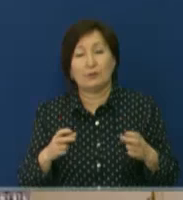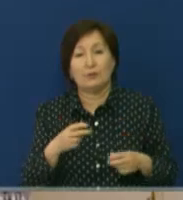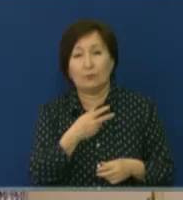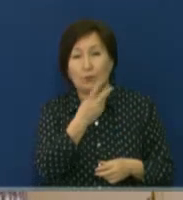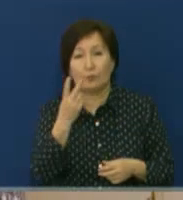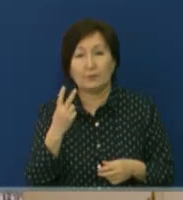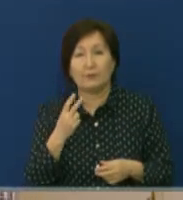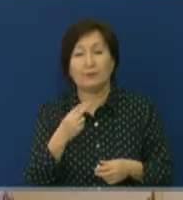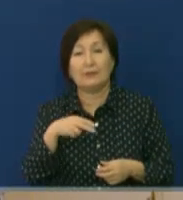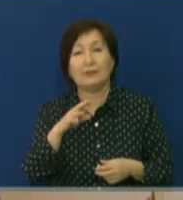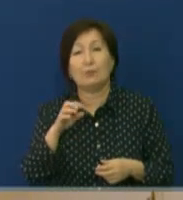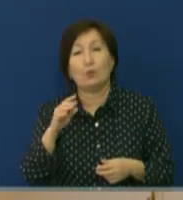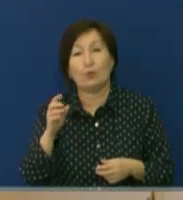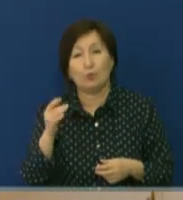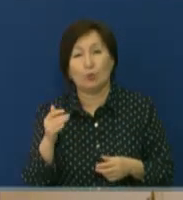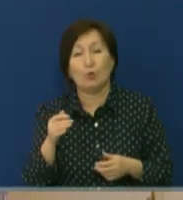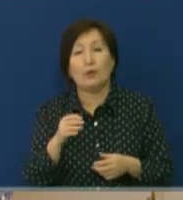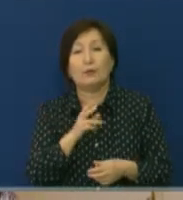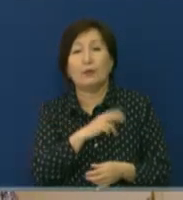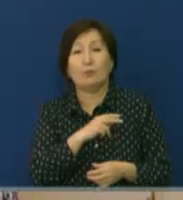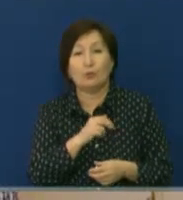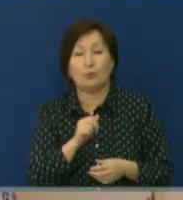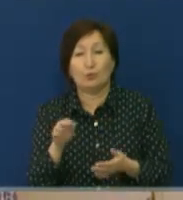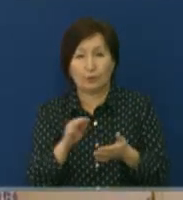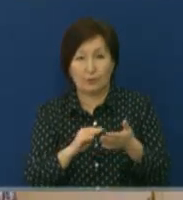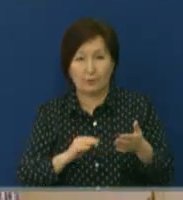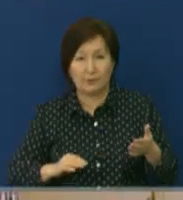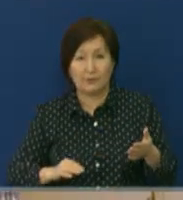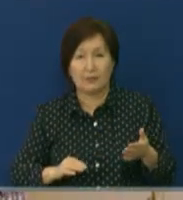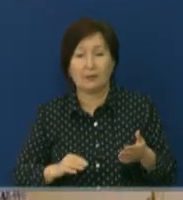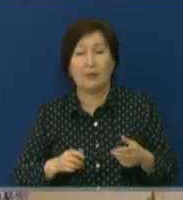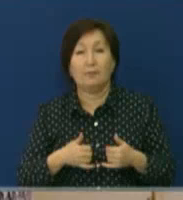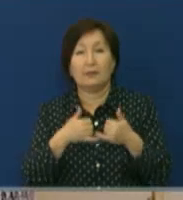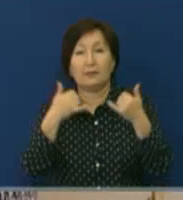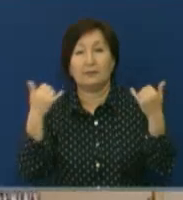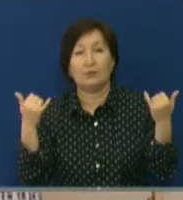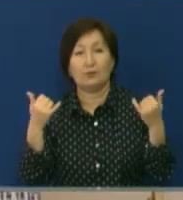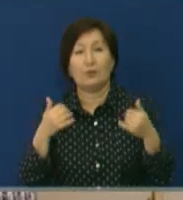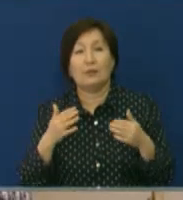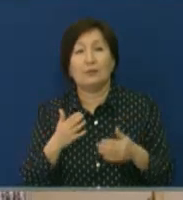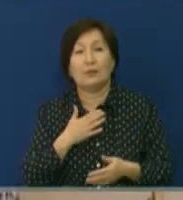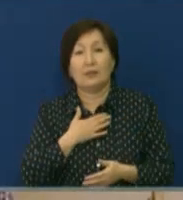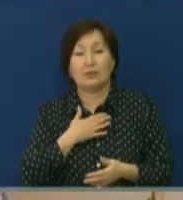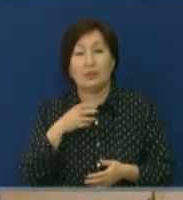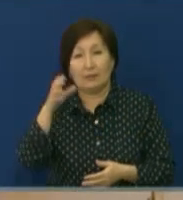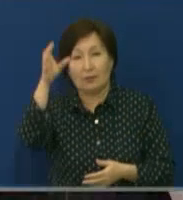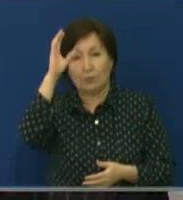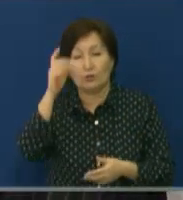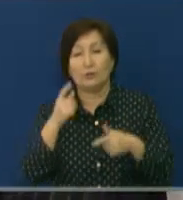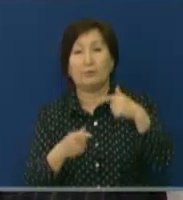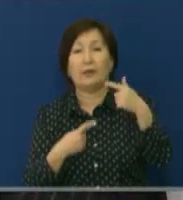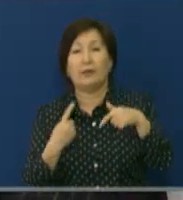работу или тему связанную с она мастикой развитию и внедрив необходимые данные разработать научный проект